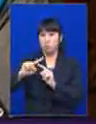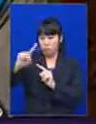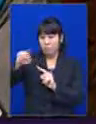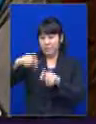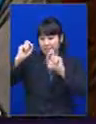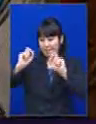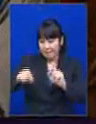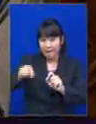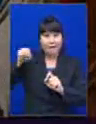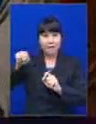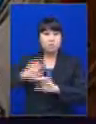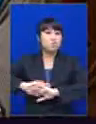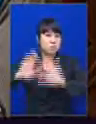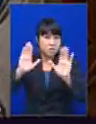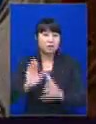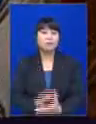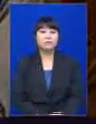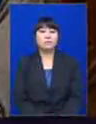สัญญาเดินรถทันที